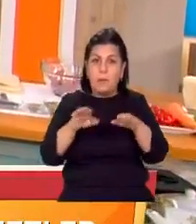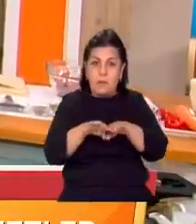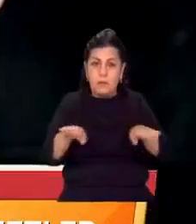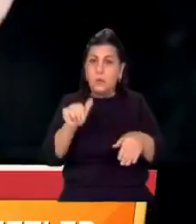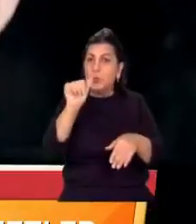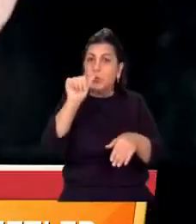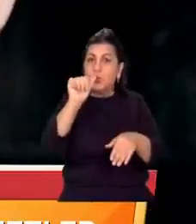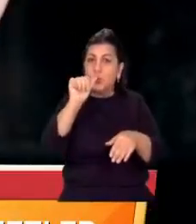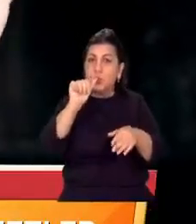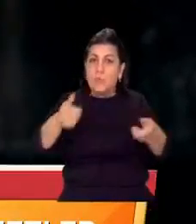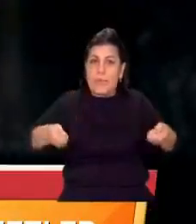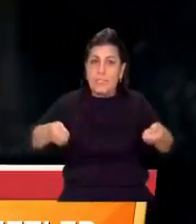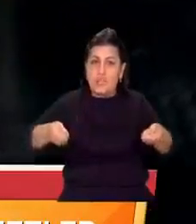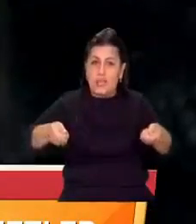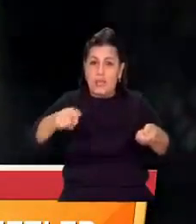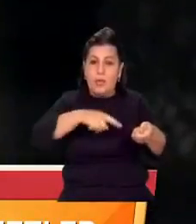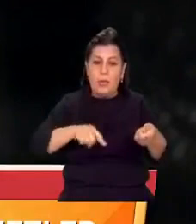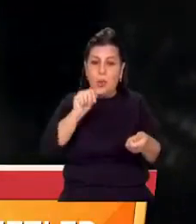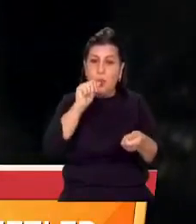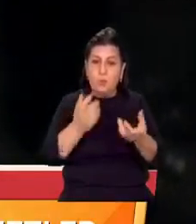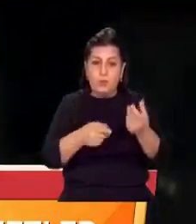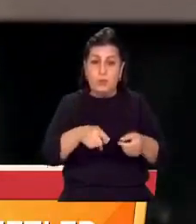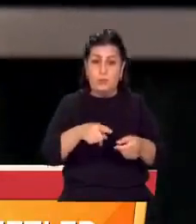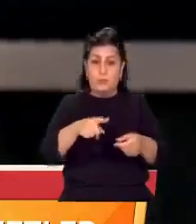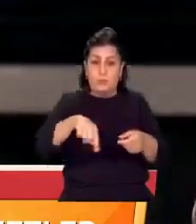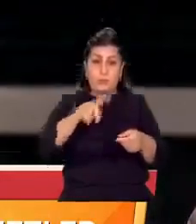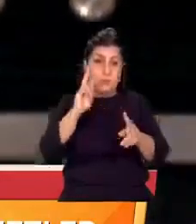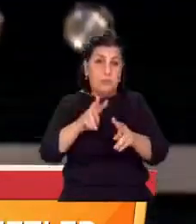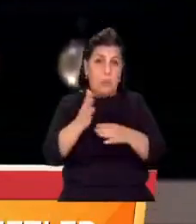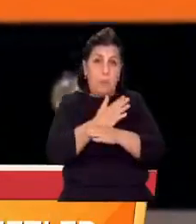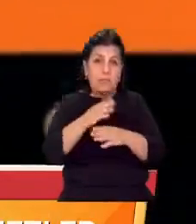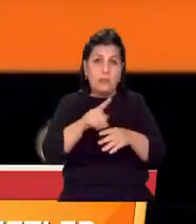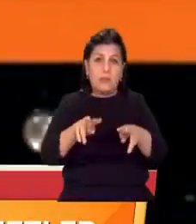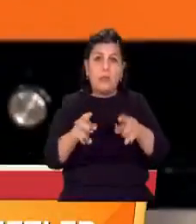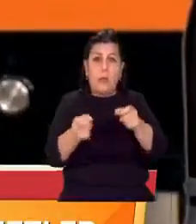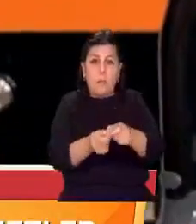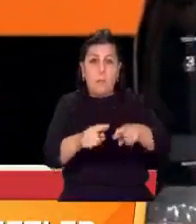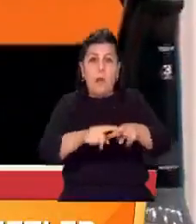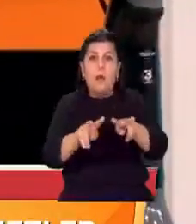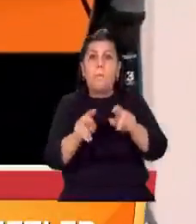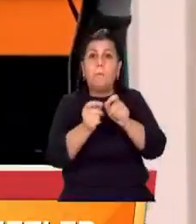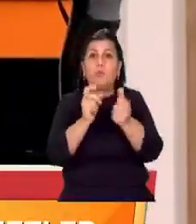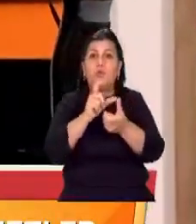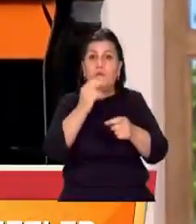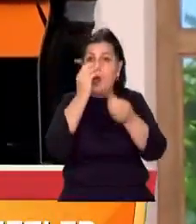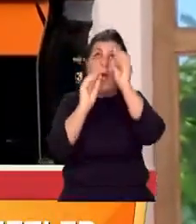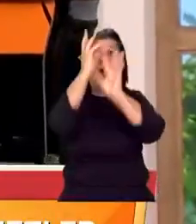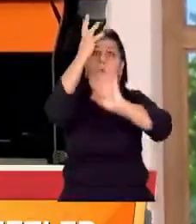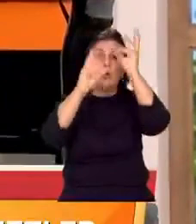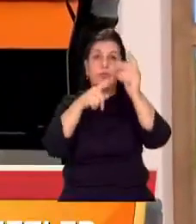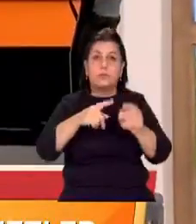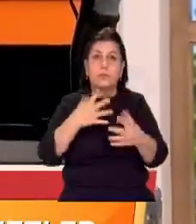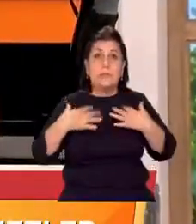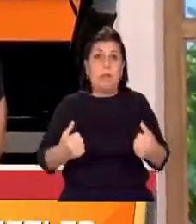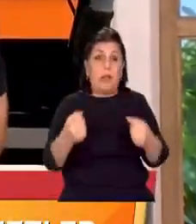altına su koyup tenceremize suyu koyduk haşlanacak Bu da sağlıklı macundan bambu ağacından olduğu için inanılmaz